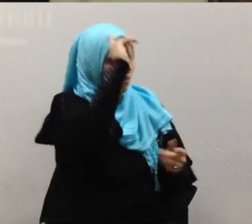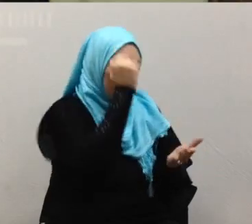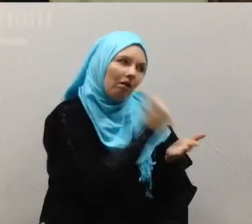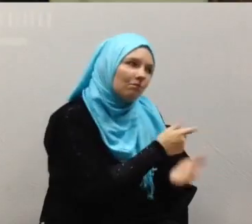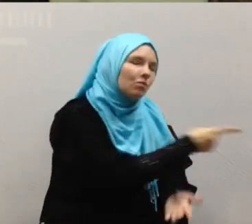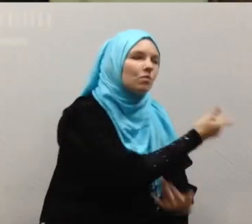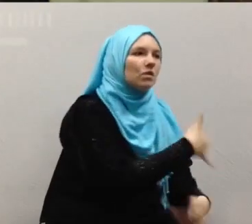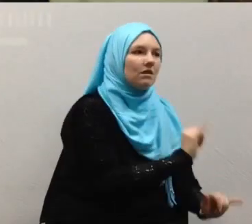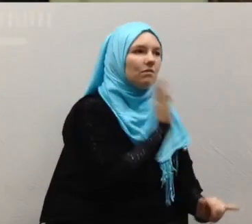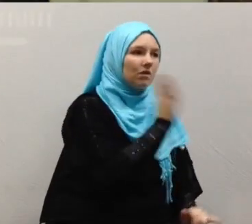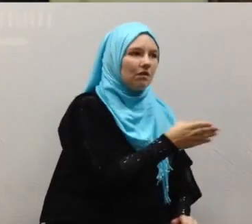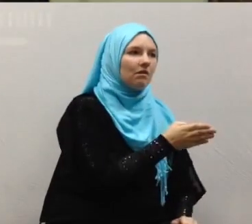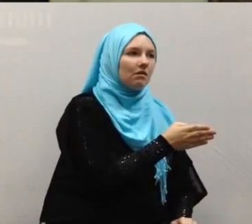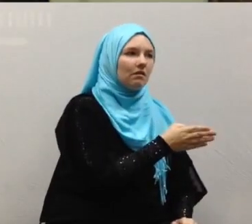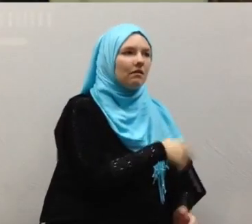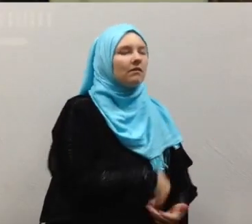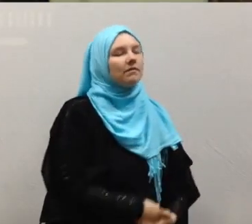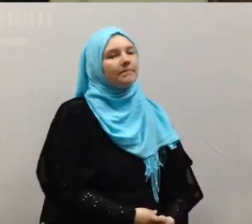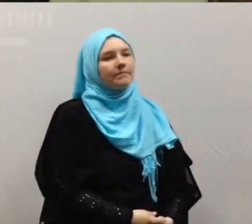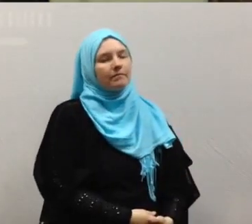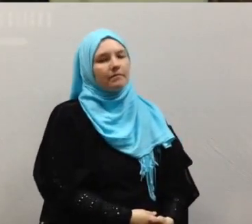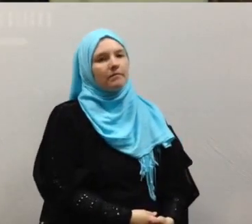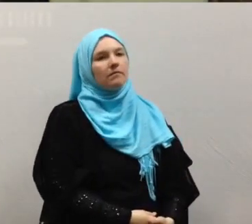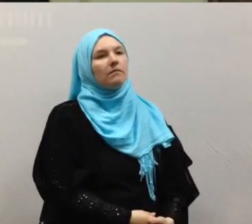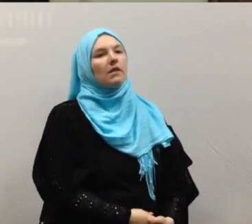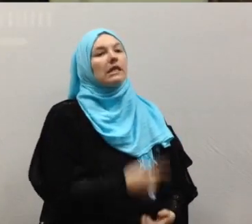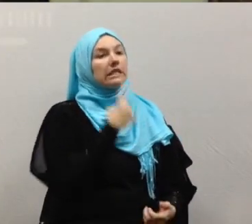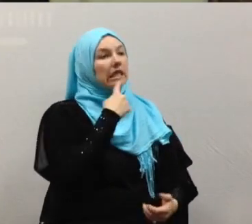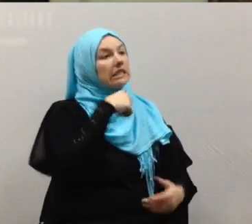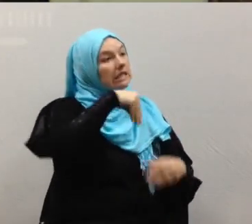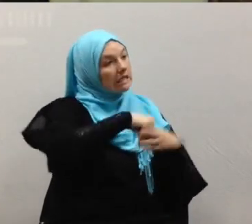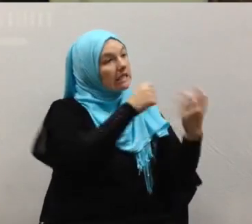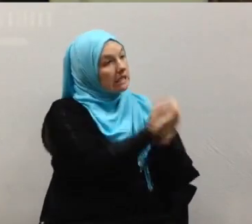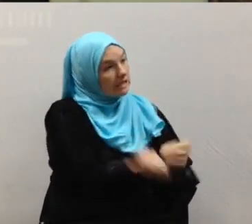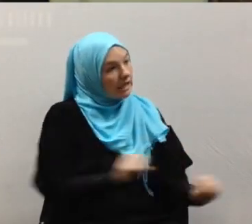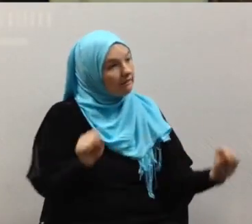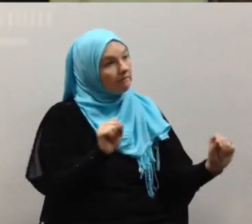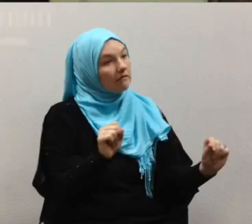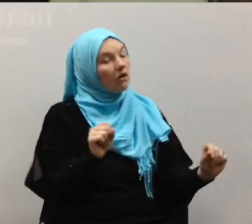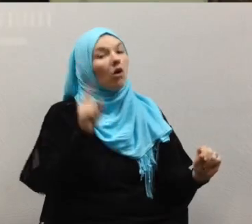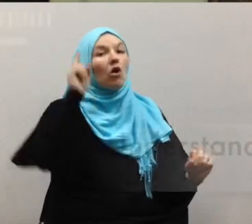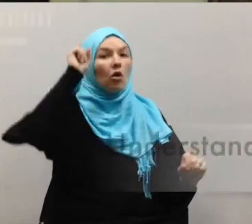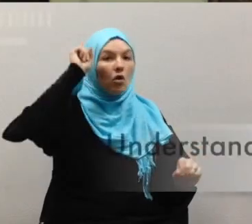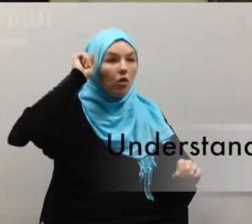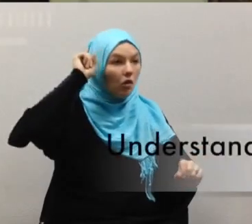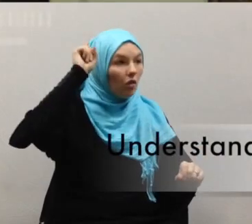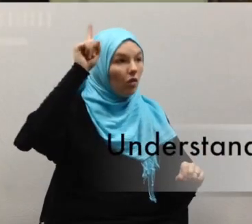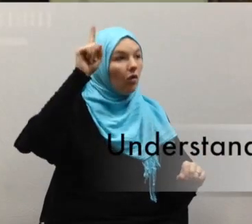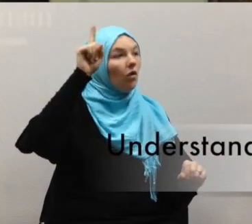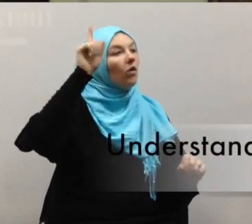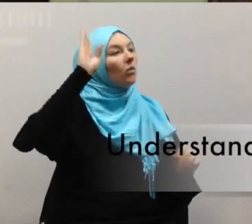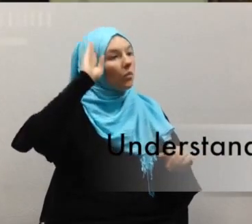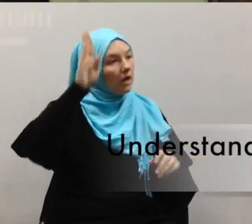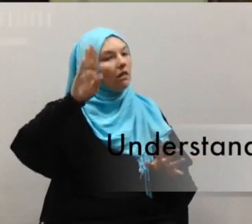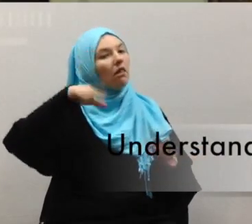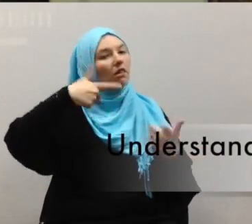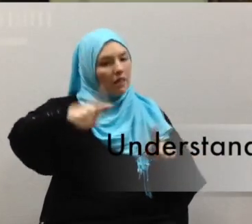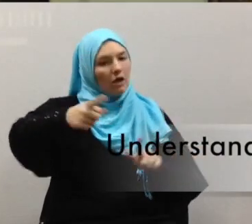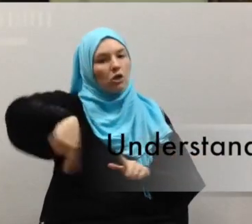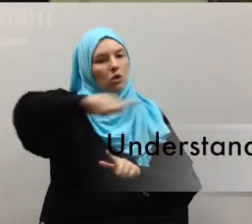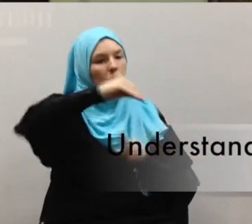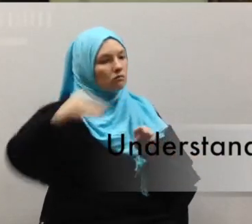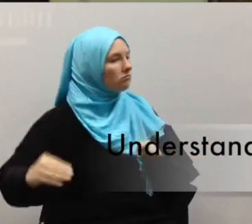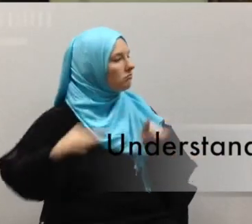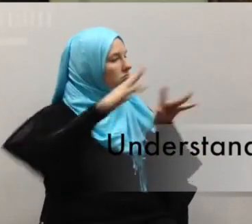this. This is the vision that the Prophet ﷺ saw before the conquest of